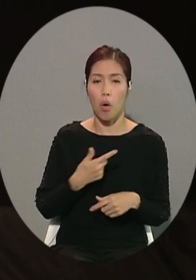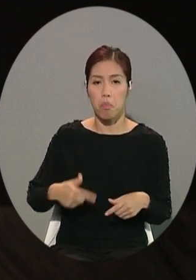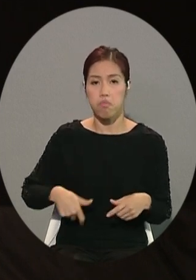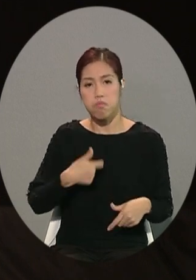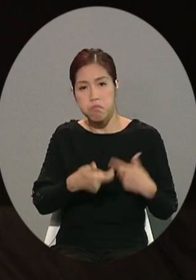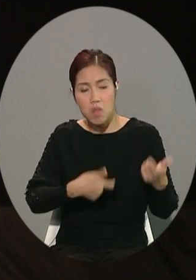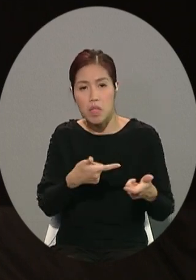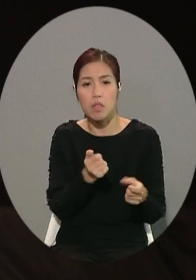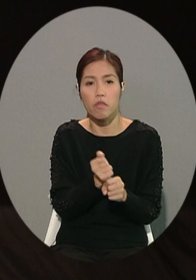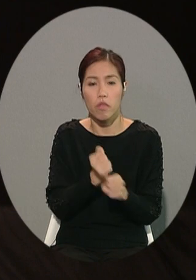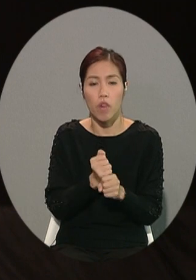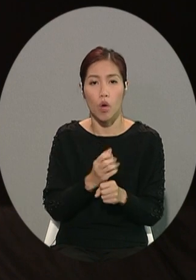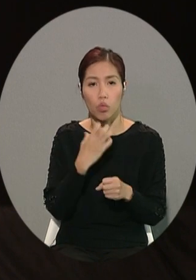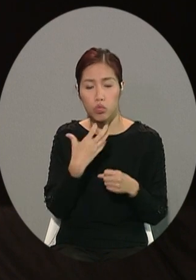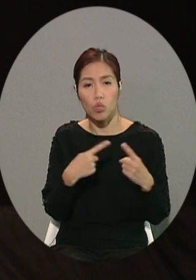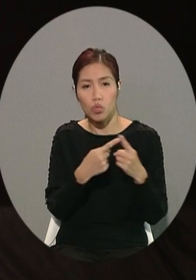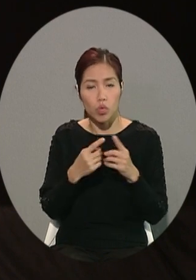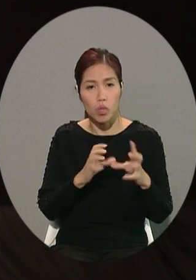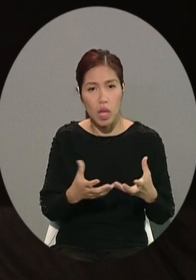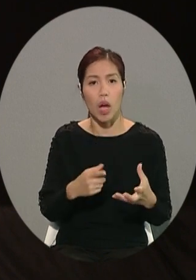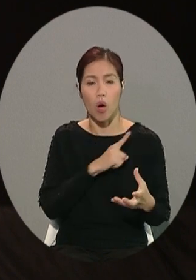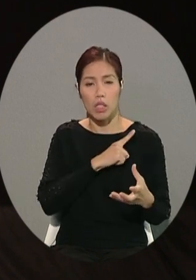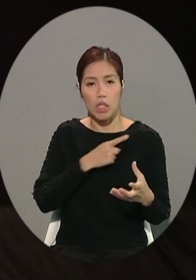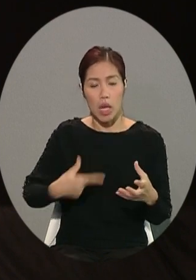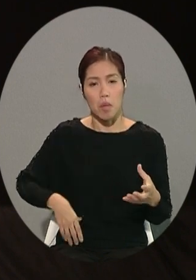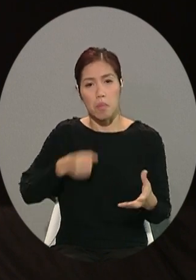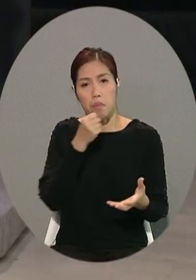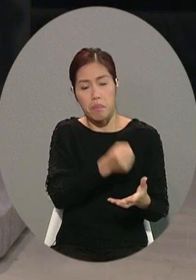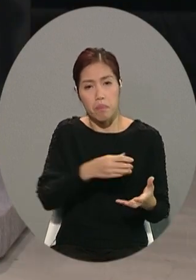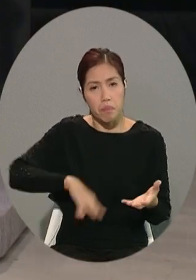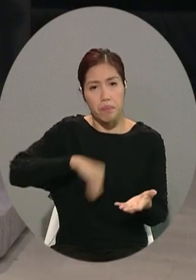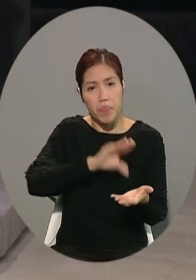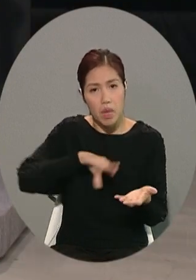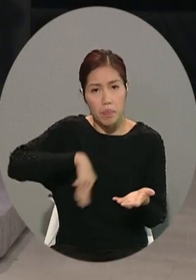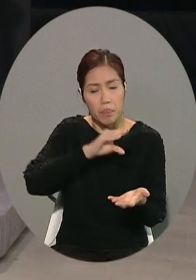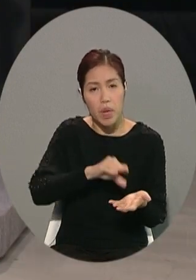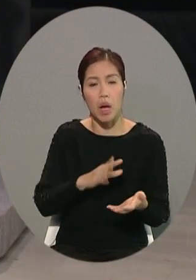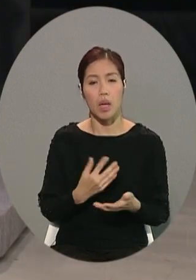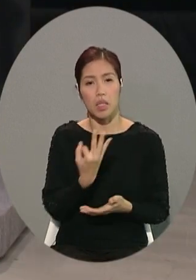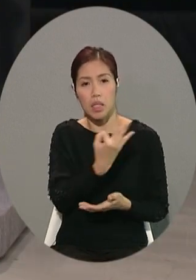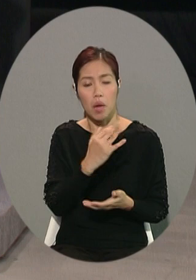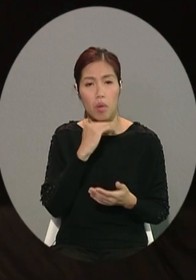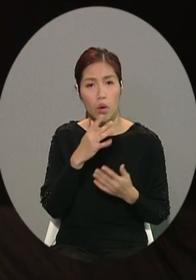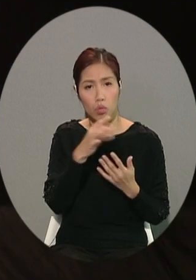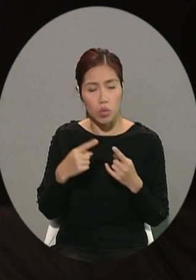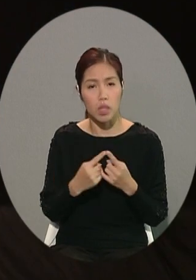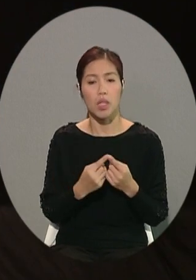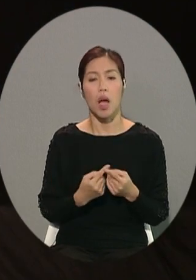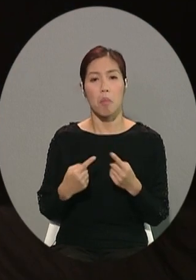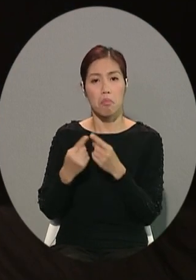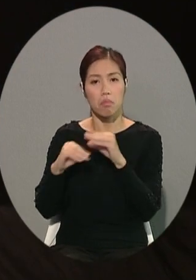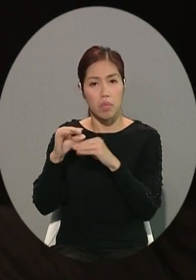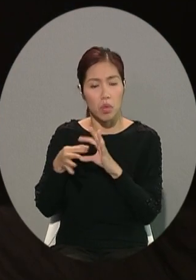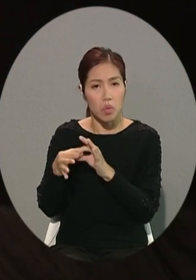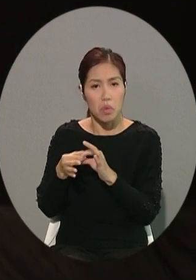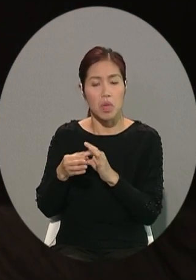嘅。東涌人裏面所有嘢係我一直貼錢出嚟，呢一個先至係我哋最遲嘅原因。就係因為我哋三個候選人都冇民建聯咁多資源嘅時候，我希望